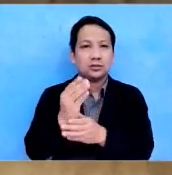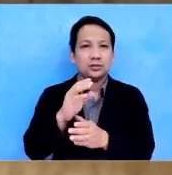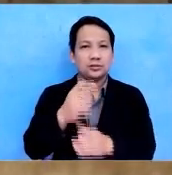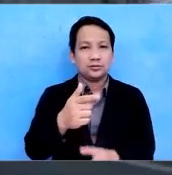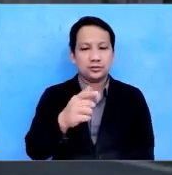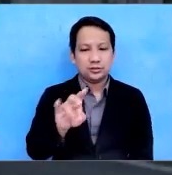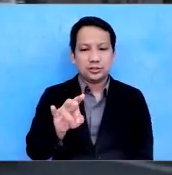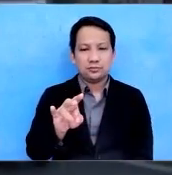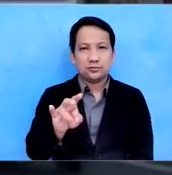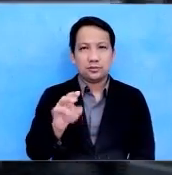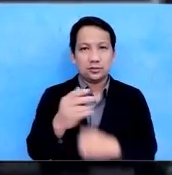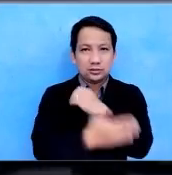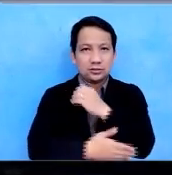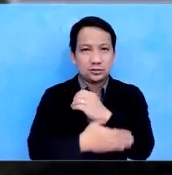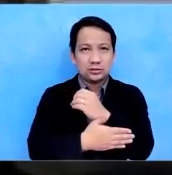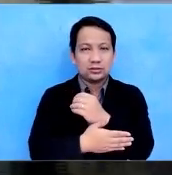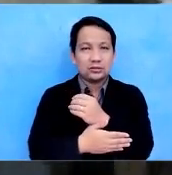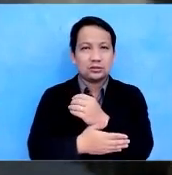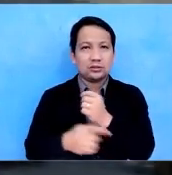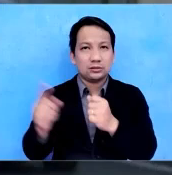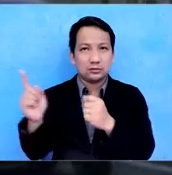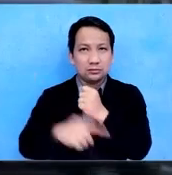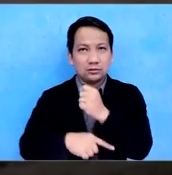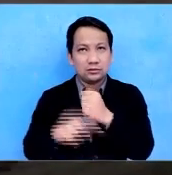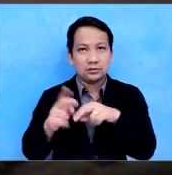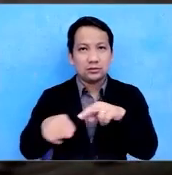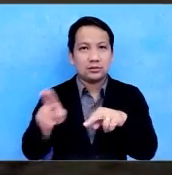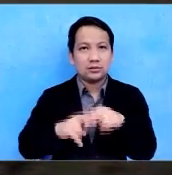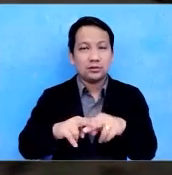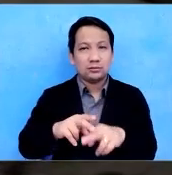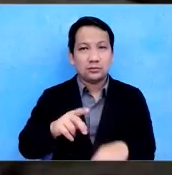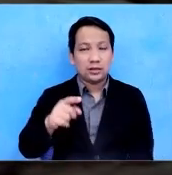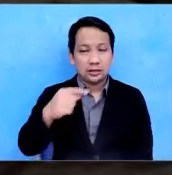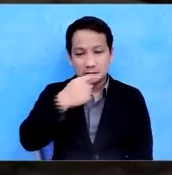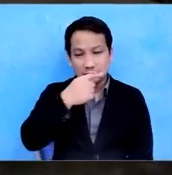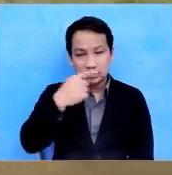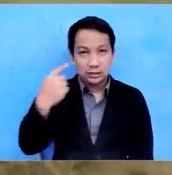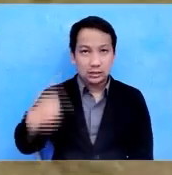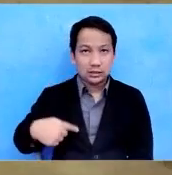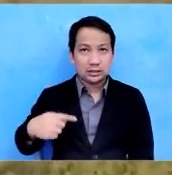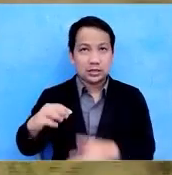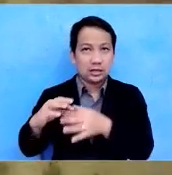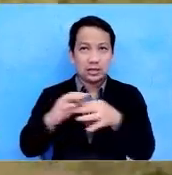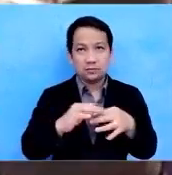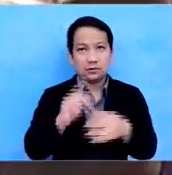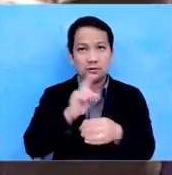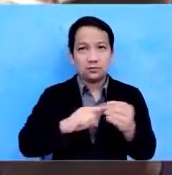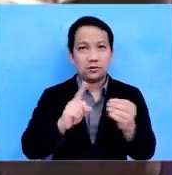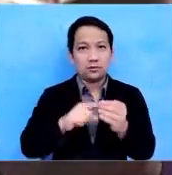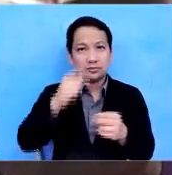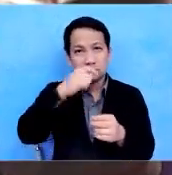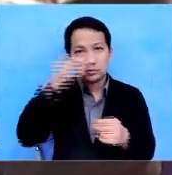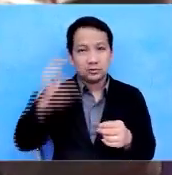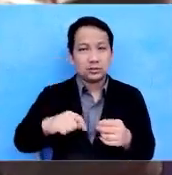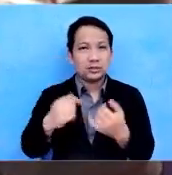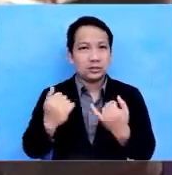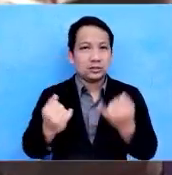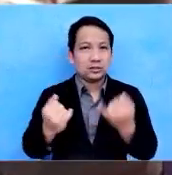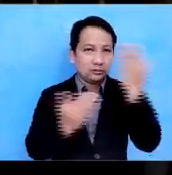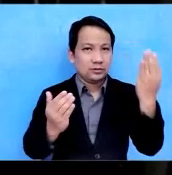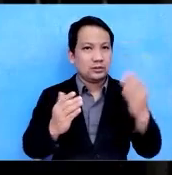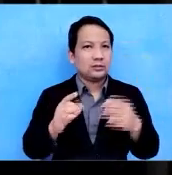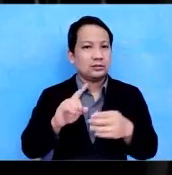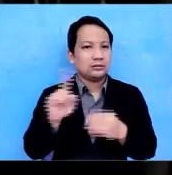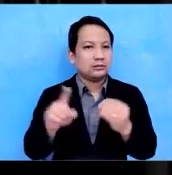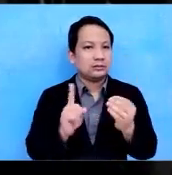G7 countries na patawan ng dagdag na parusa ang Russia, kaugnay ng giyera pa rin ng bansa sa Ukraine. Sa ngayon, hindi pa masabi